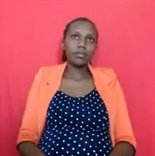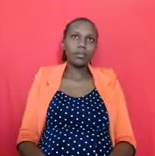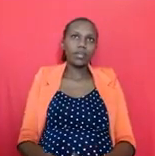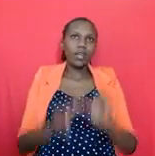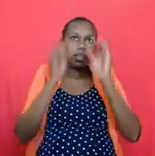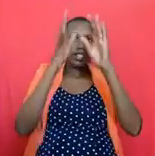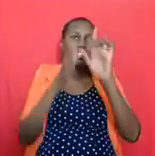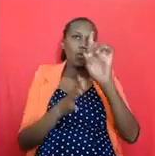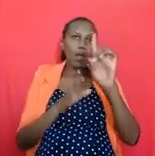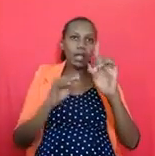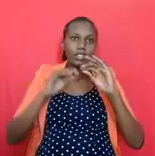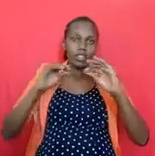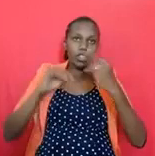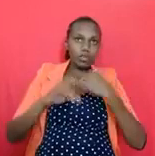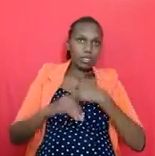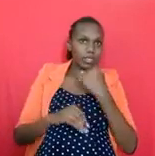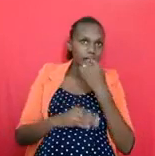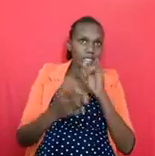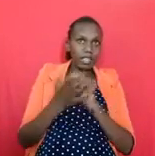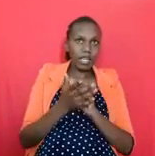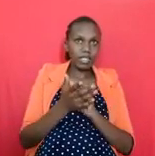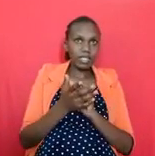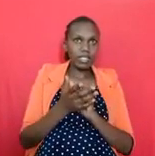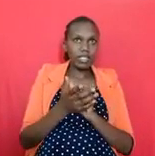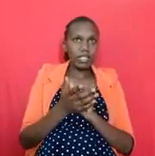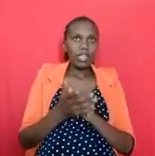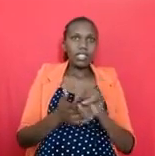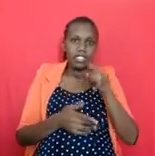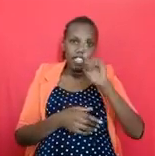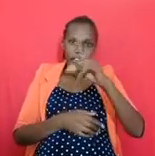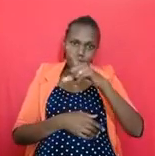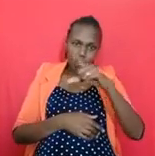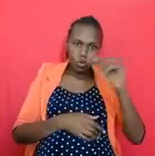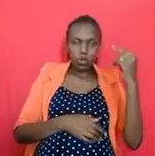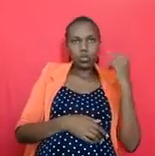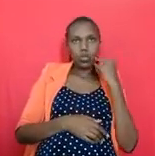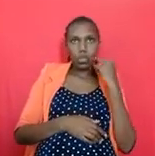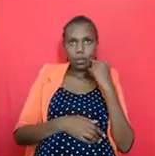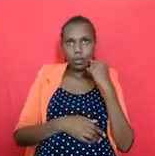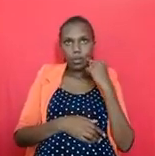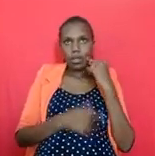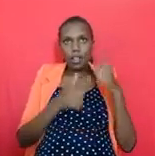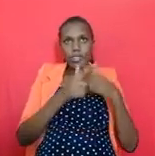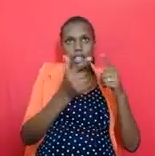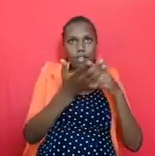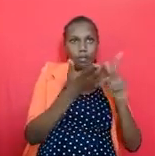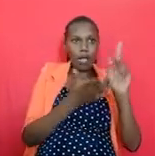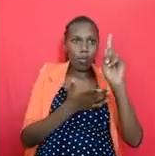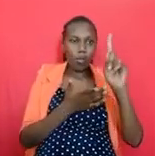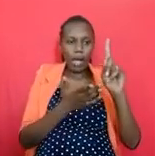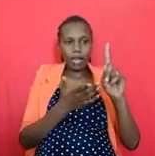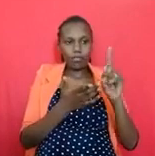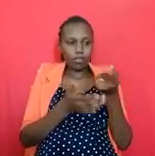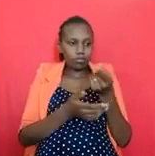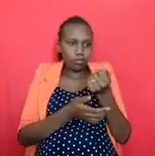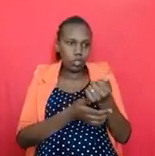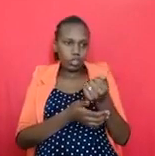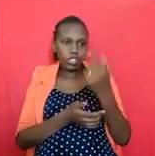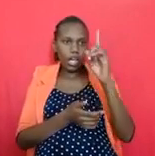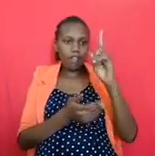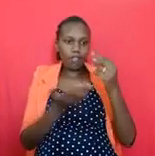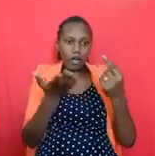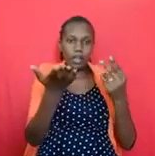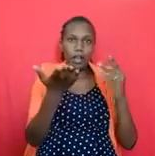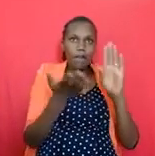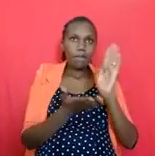mwarimu umwe wathomithagia agitwira atiriri we eriga guthie nduka aguraga ihiga rimwe ria toci